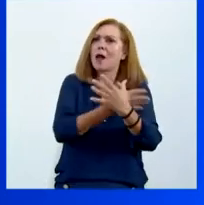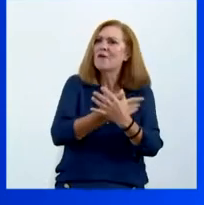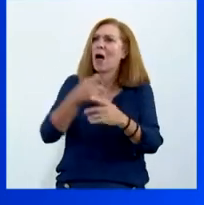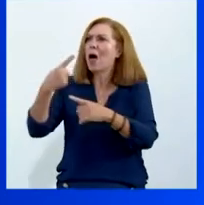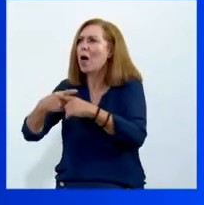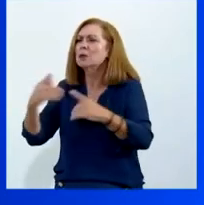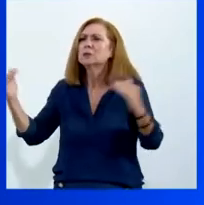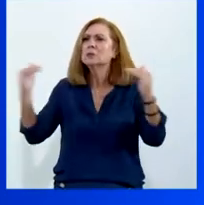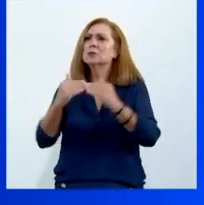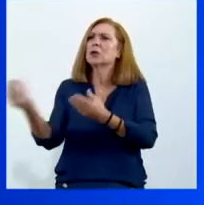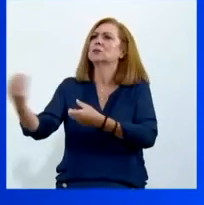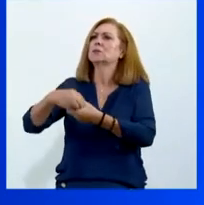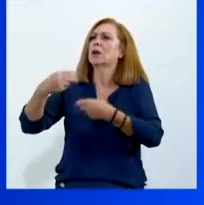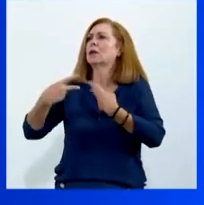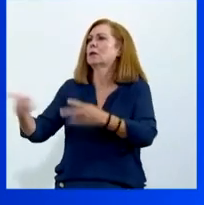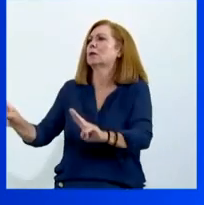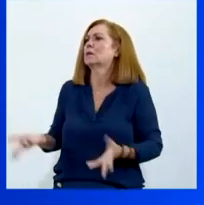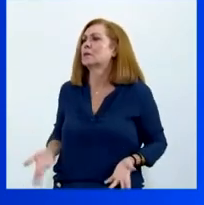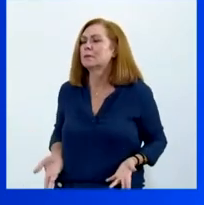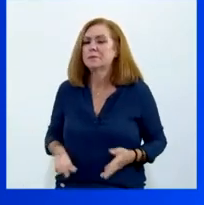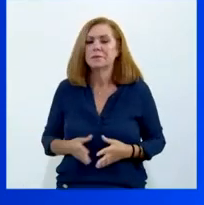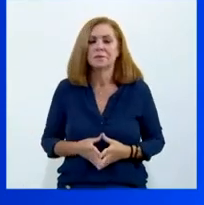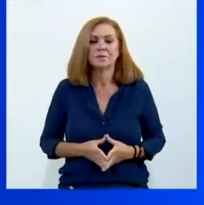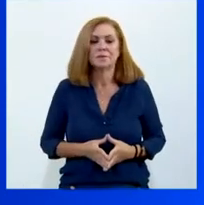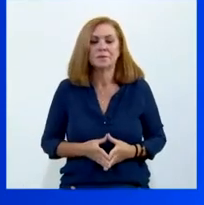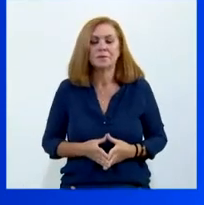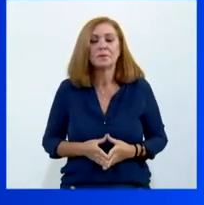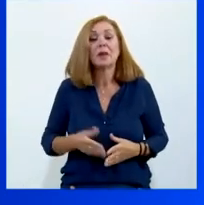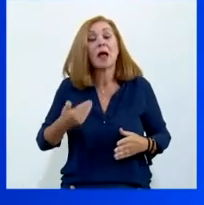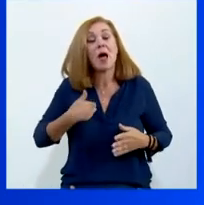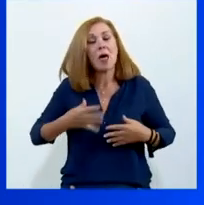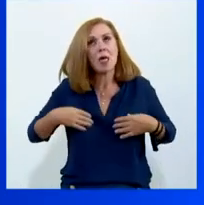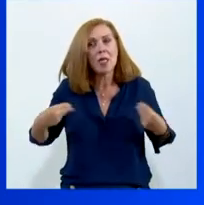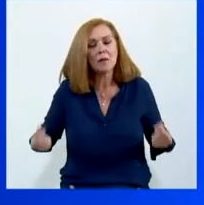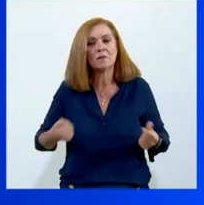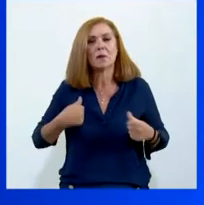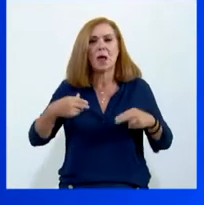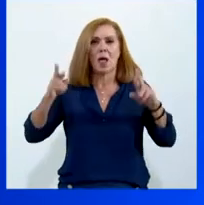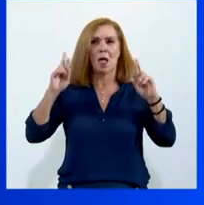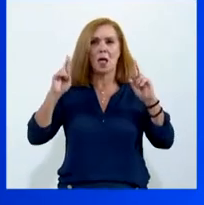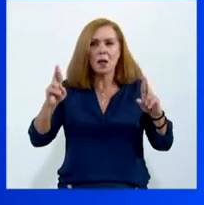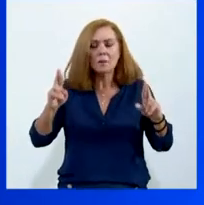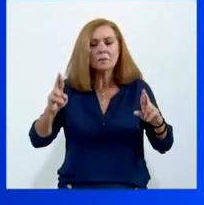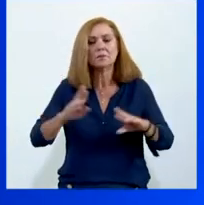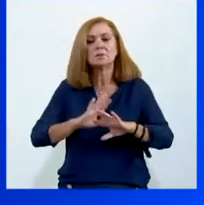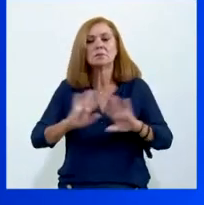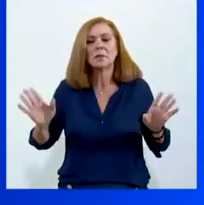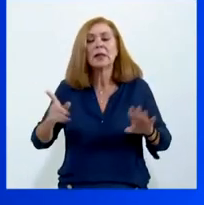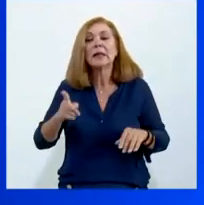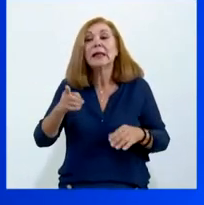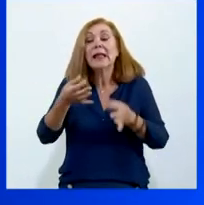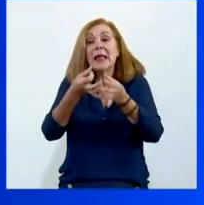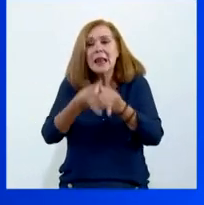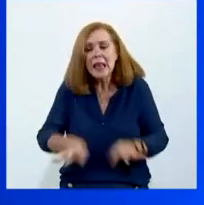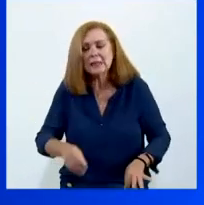Αλβανίας. Και εύχομαι και ελπίζω να δοθεί γρήγορα μία